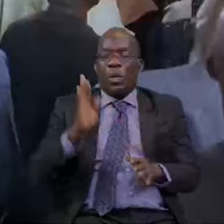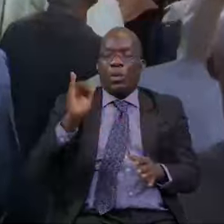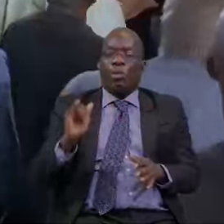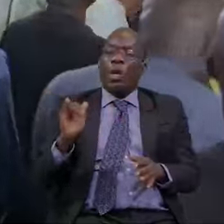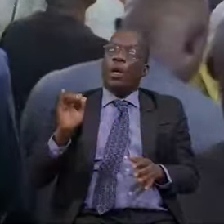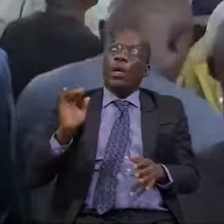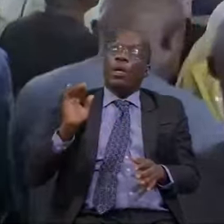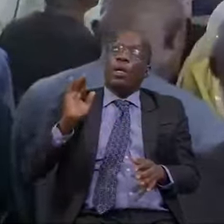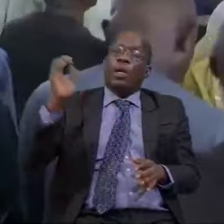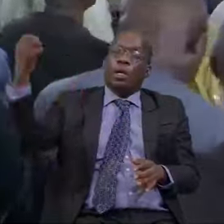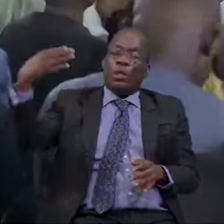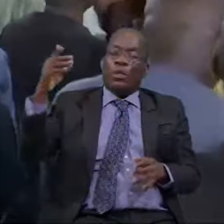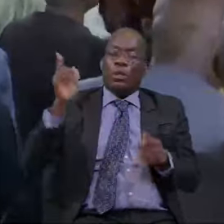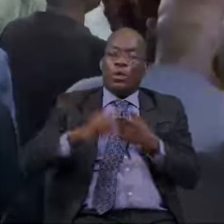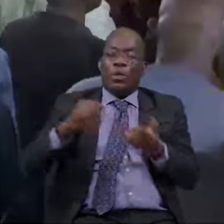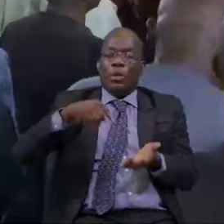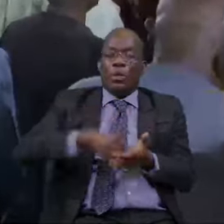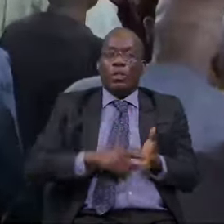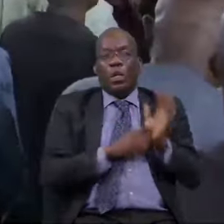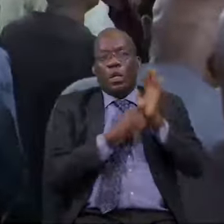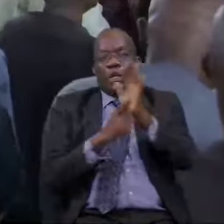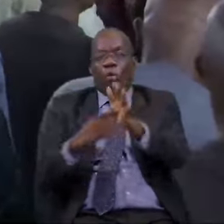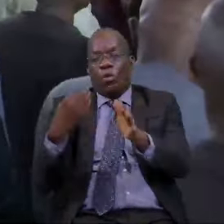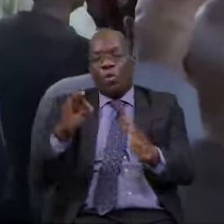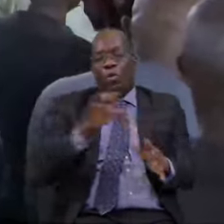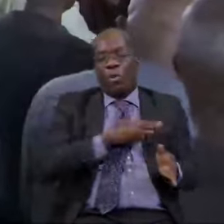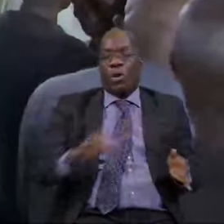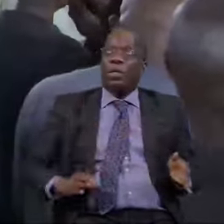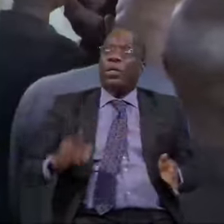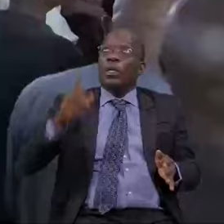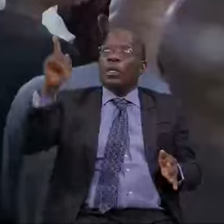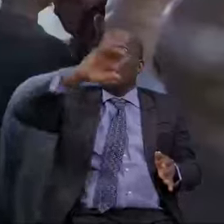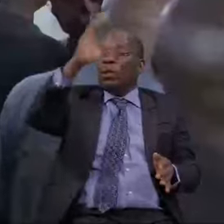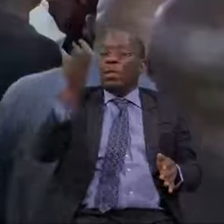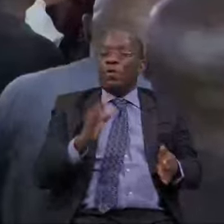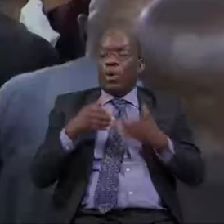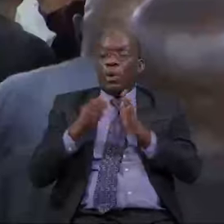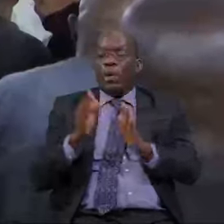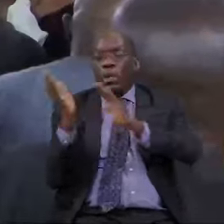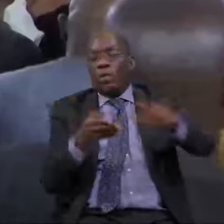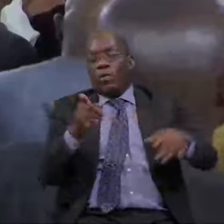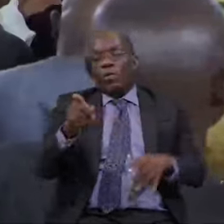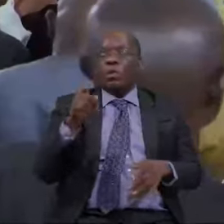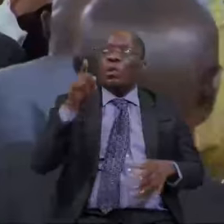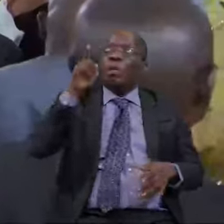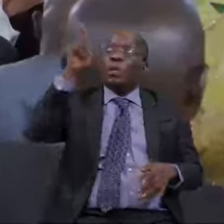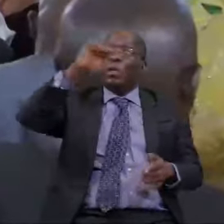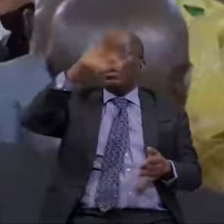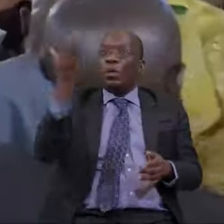et tu confirmes cela, et Christ ne va pas t'abandonner, ne va pas te